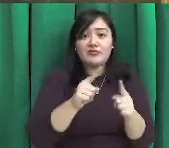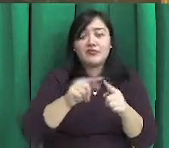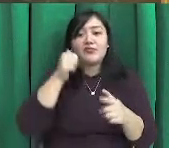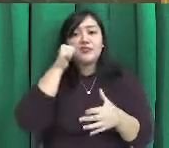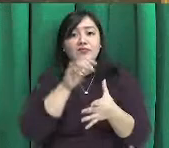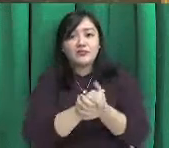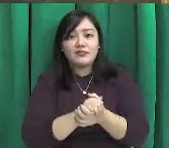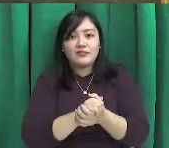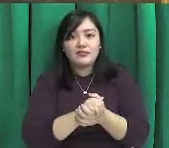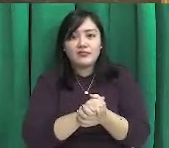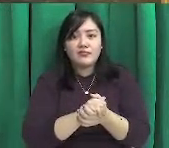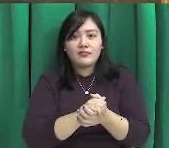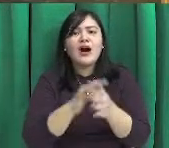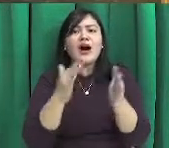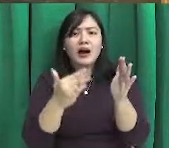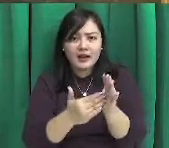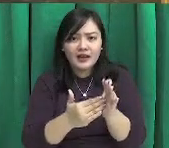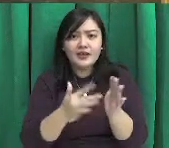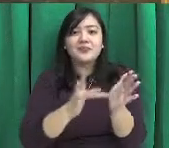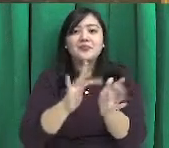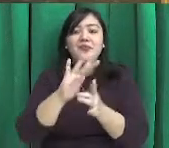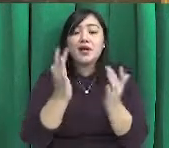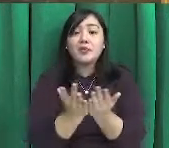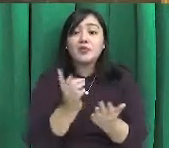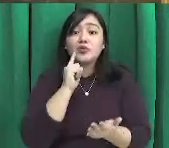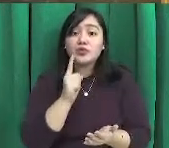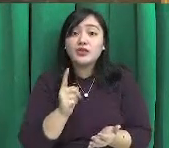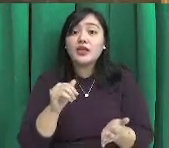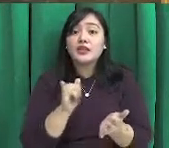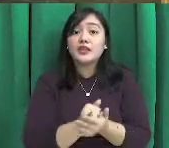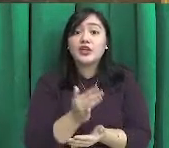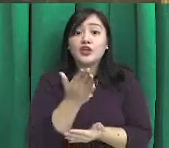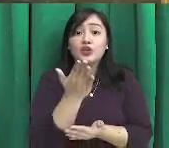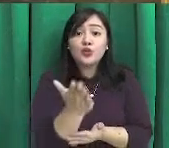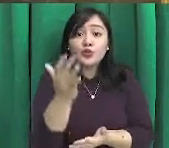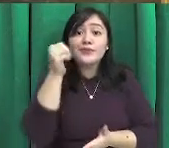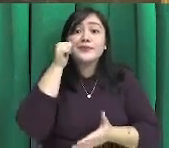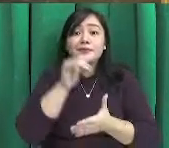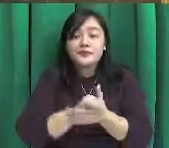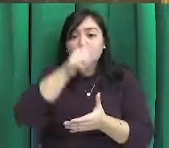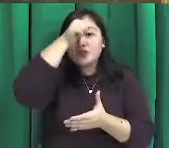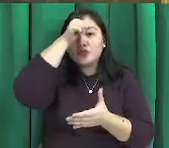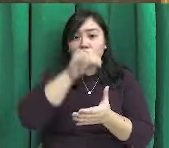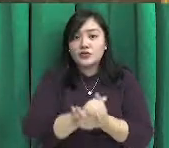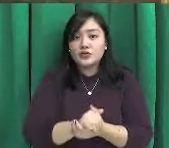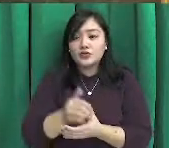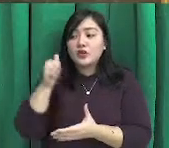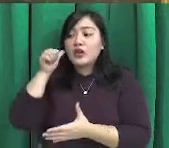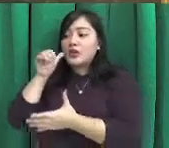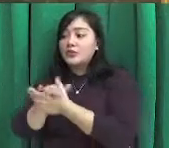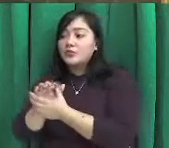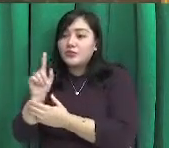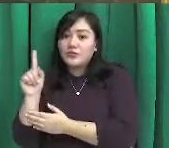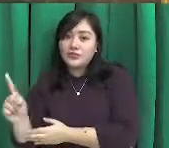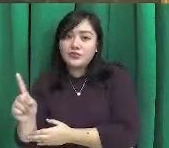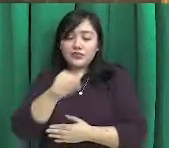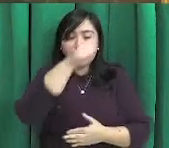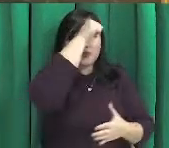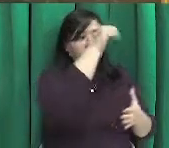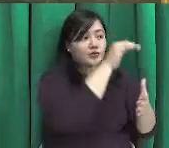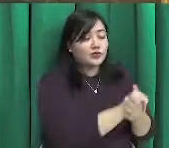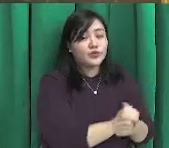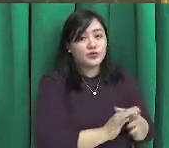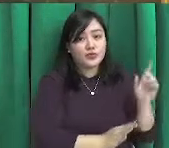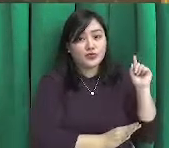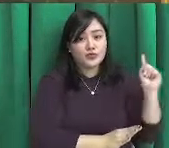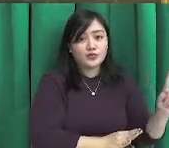Yan ang sabi ng Biblia. If you believe that, if you are a Bible believer, huh? If you are a Bible believer, you should believe that.